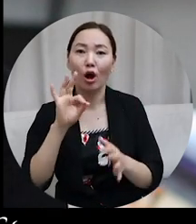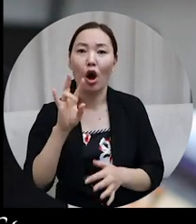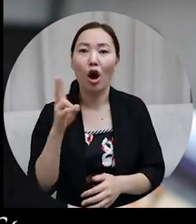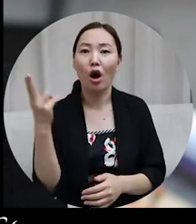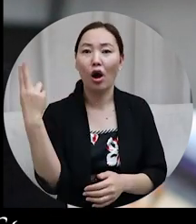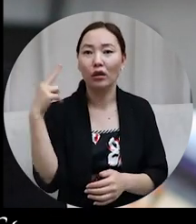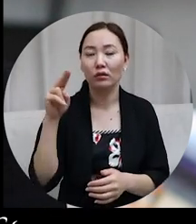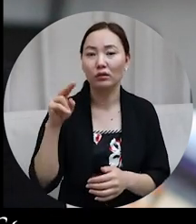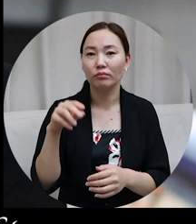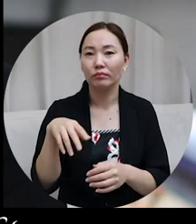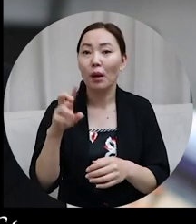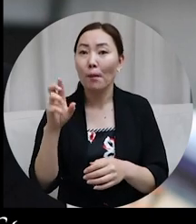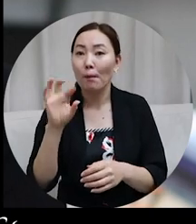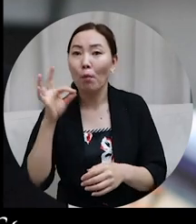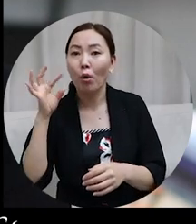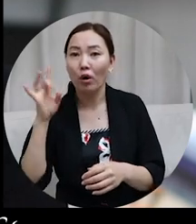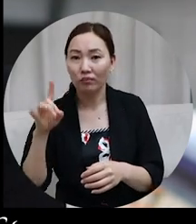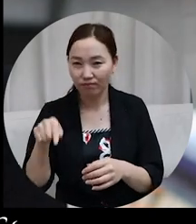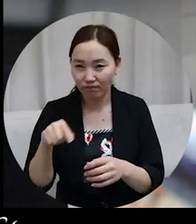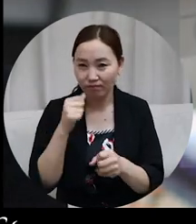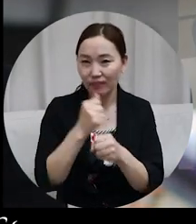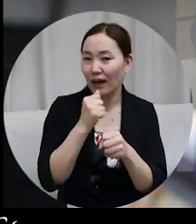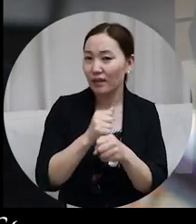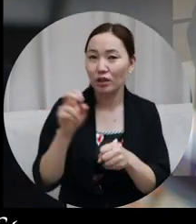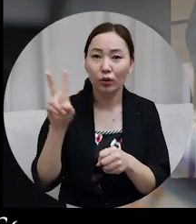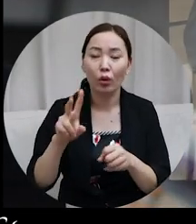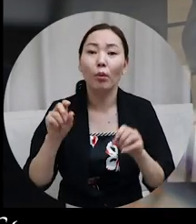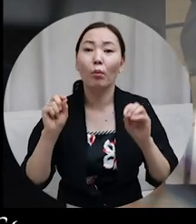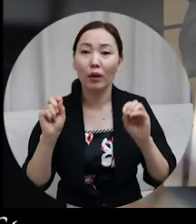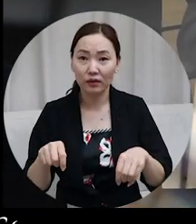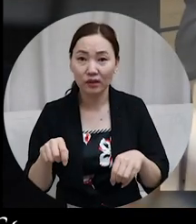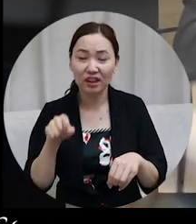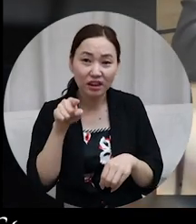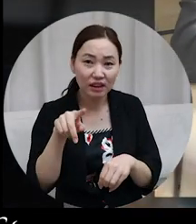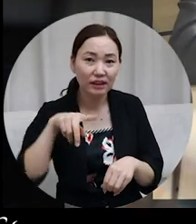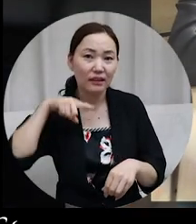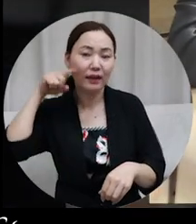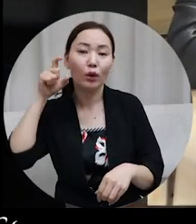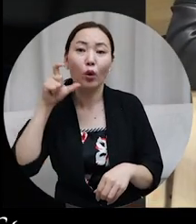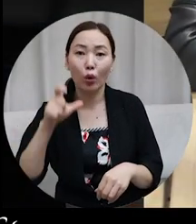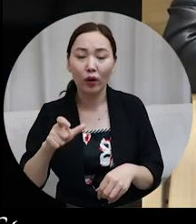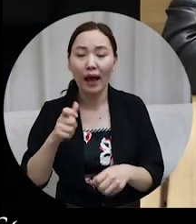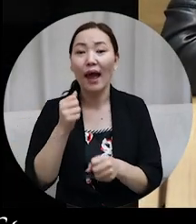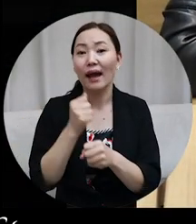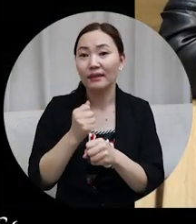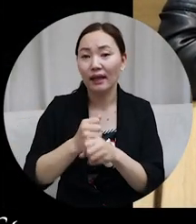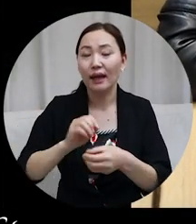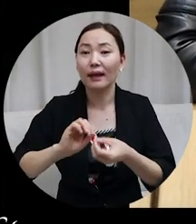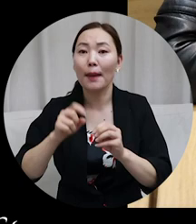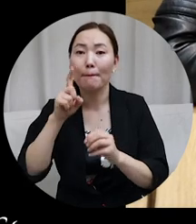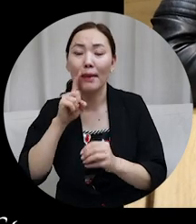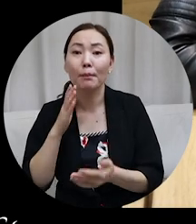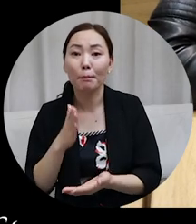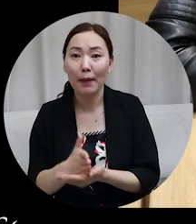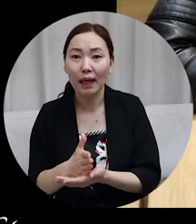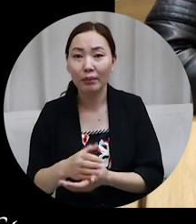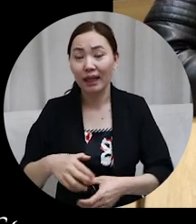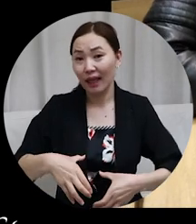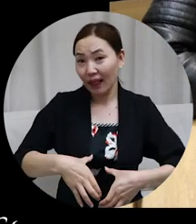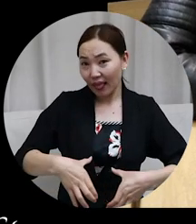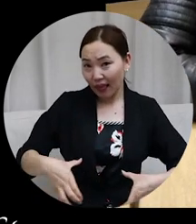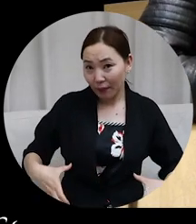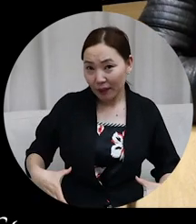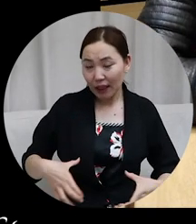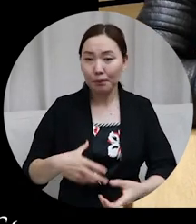За 2018 онд бүр огт ажиллагаагүй боллоо гэд. Чи бол залуу хүн. Тэгээд аж төрлөө хэмээр оолч хамт хэвлийнх